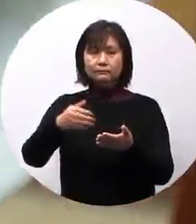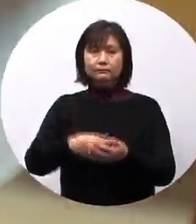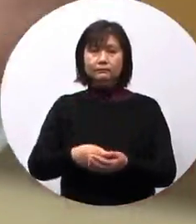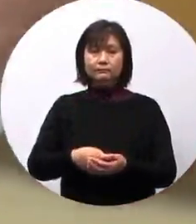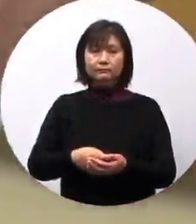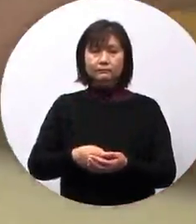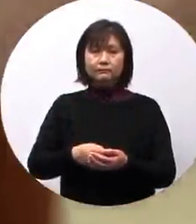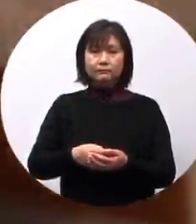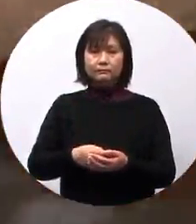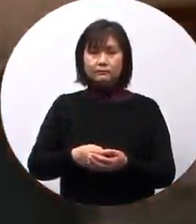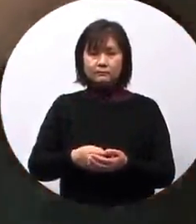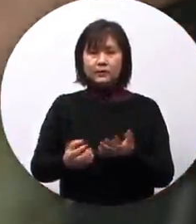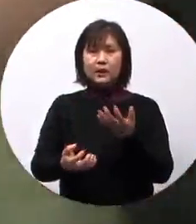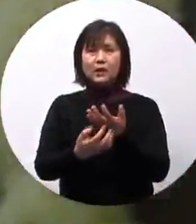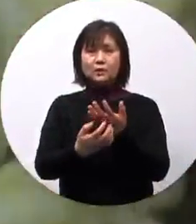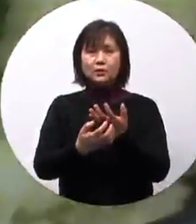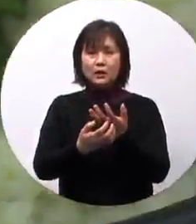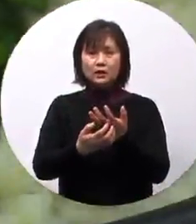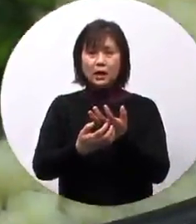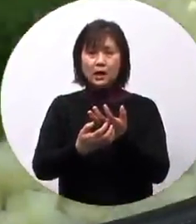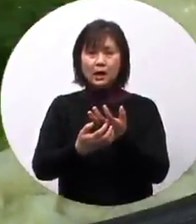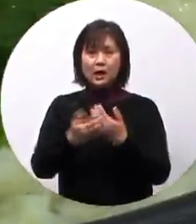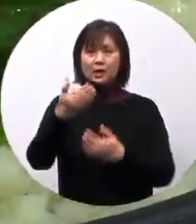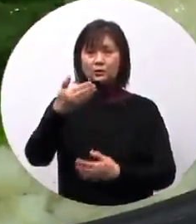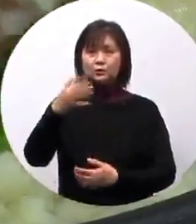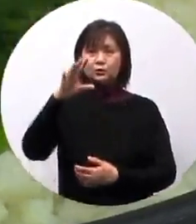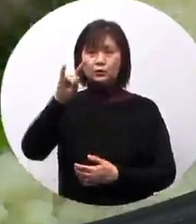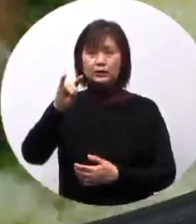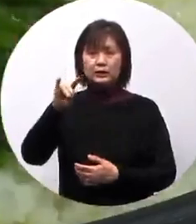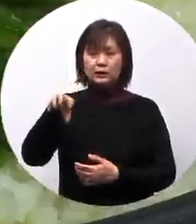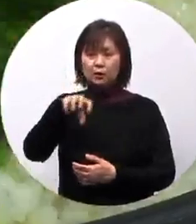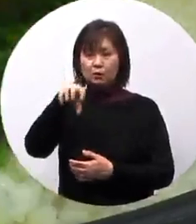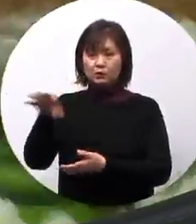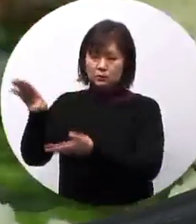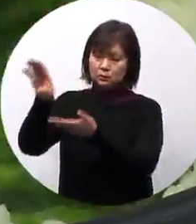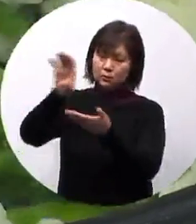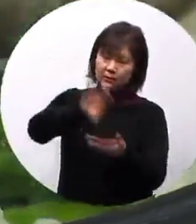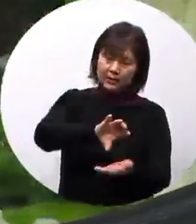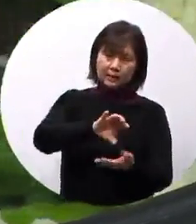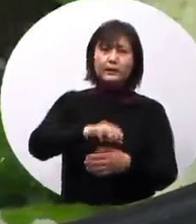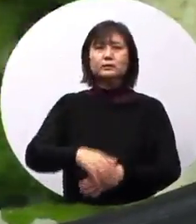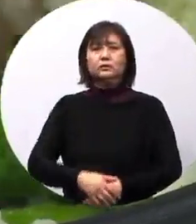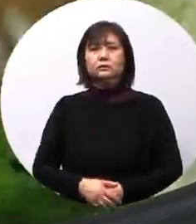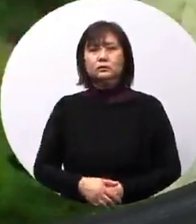ここに先ほど茹でたほうれん草の茎の部分を入れるんですね。 はい。